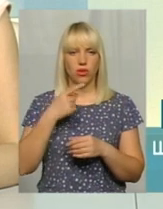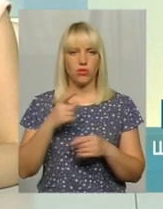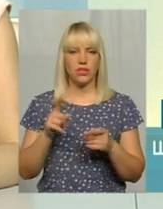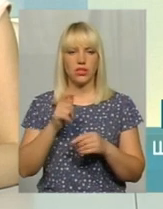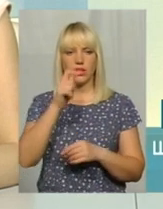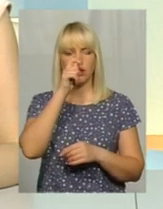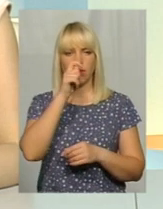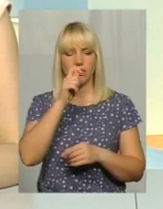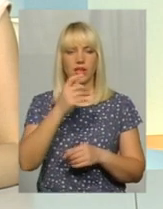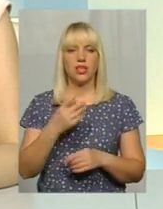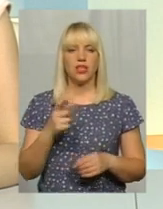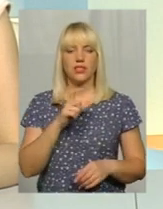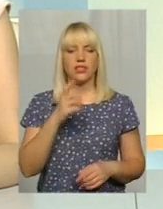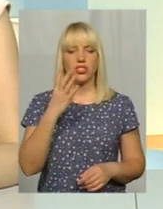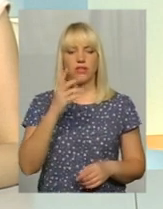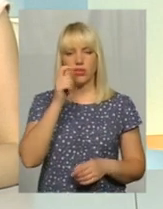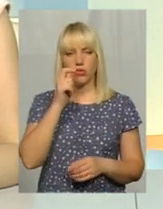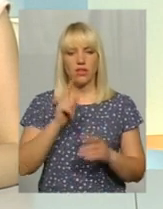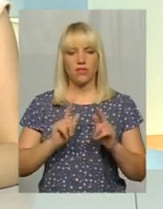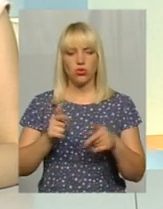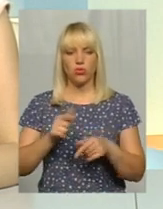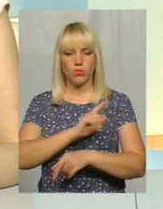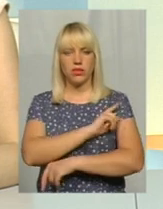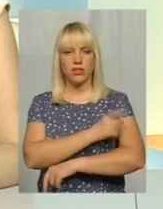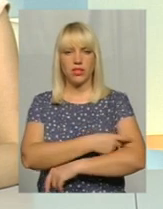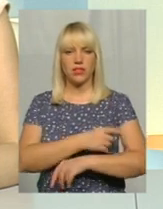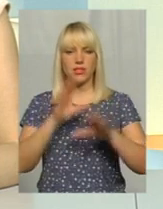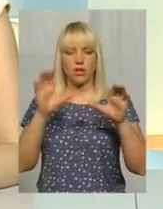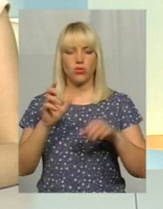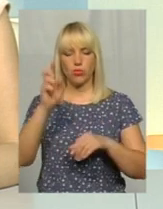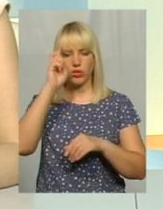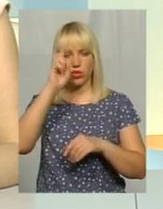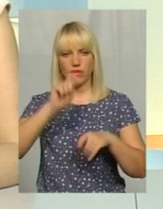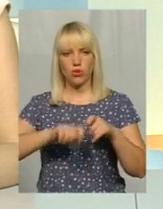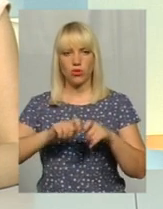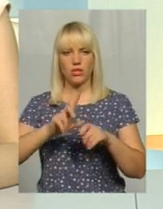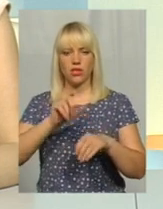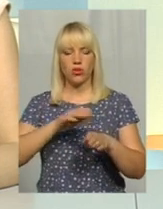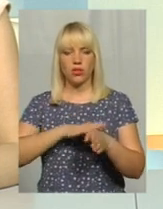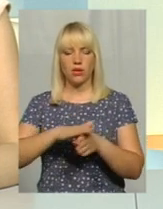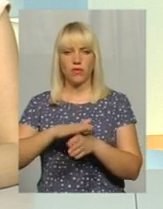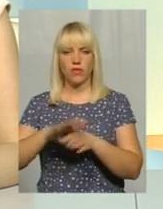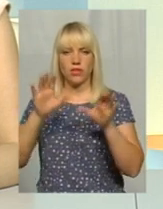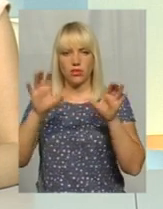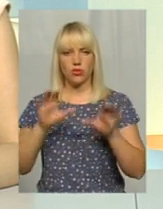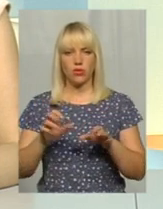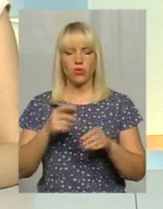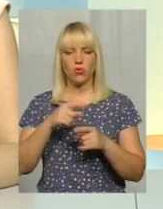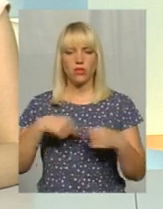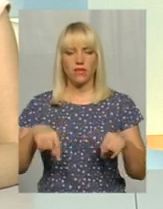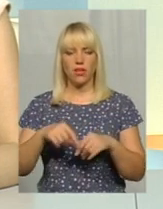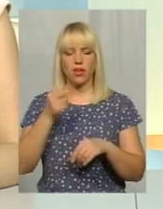квітня місяця, 4 квітня, вступив в силу закон про державний контроль за дотриманням законодавства в сфері про харчові продукти,